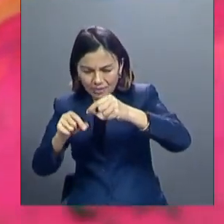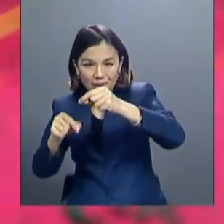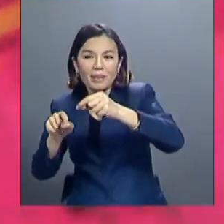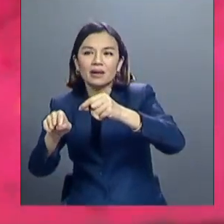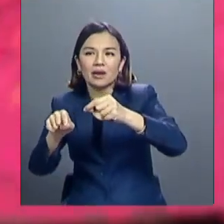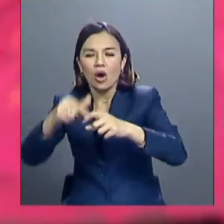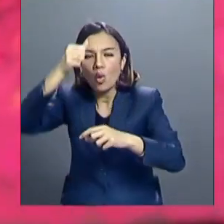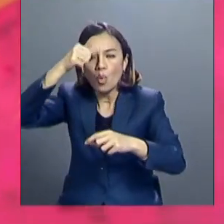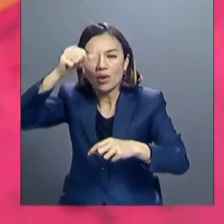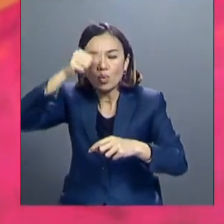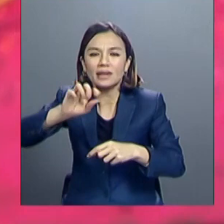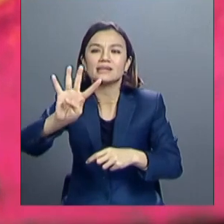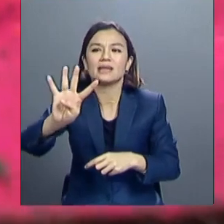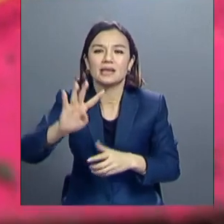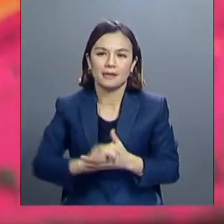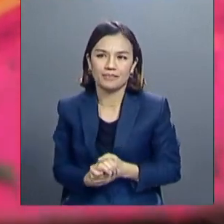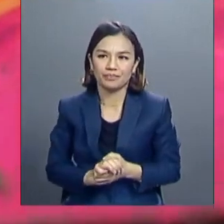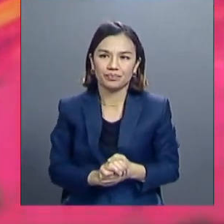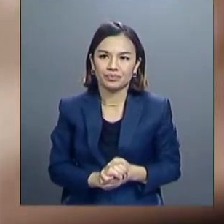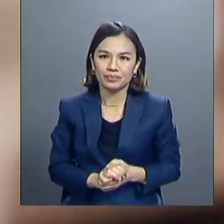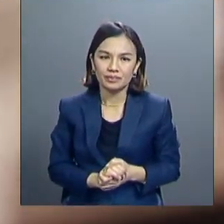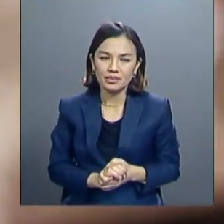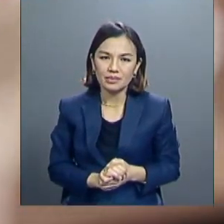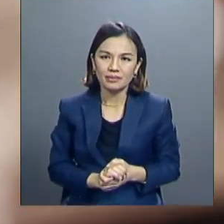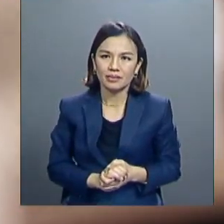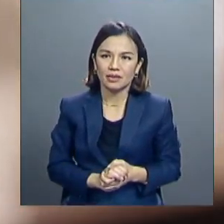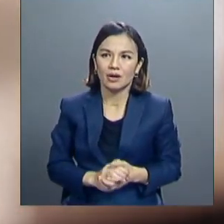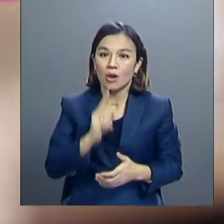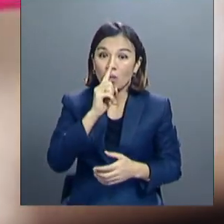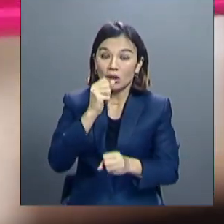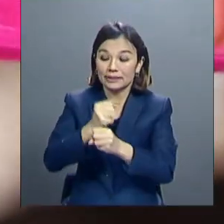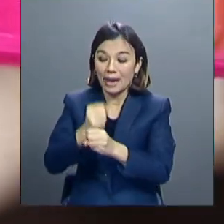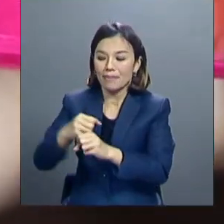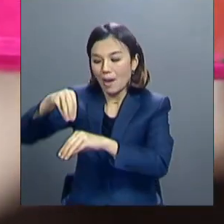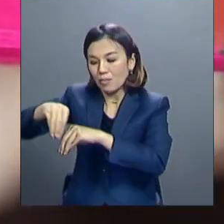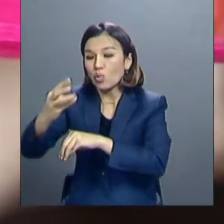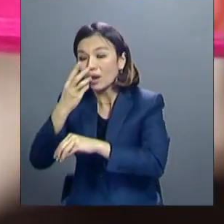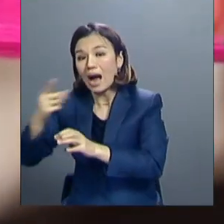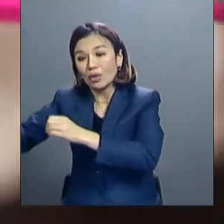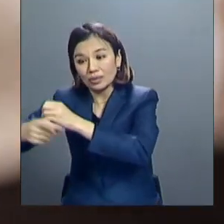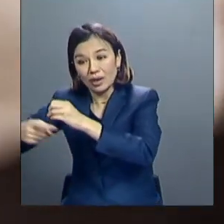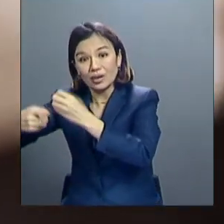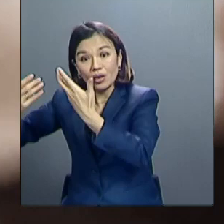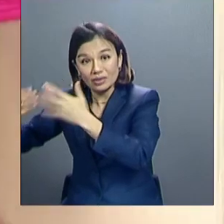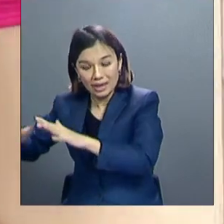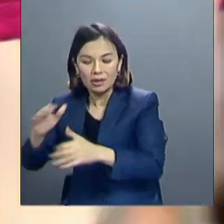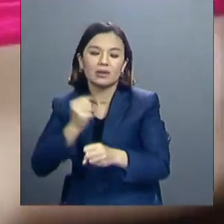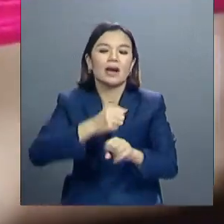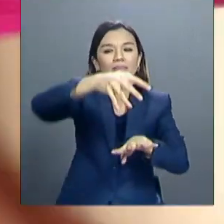วันก็คือหลังเสร็จหน้านาก็จะมาทำตรงนี้ปีนึงก็คนขยันหน่อยก็จะได้จะประม